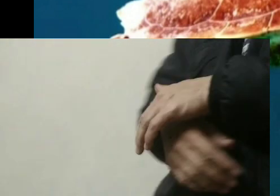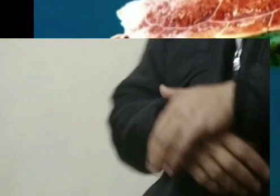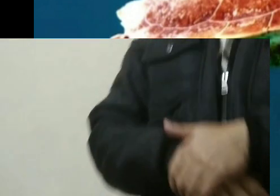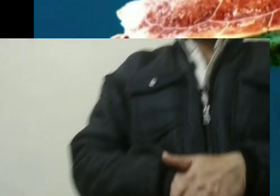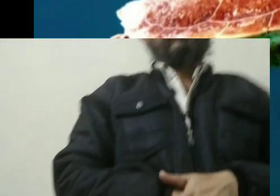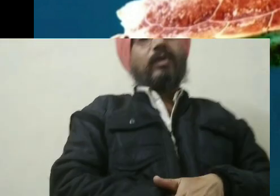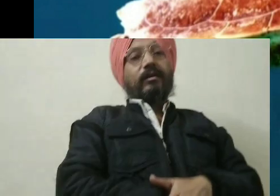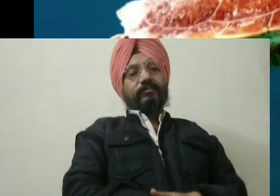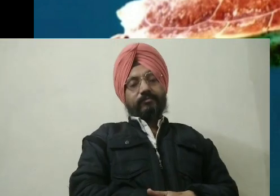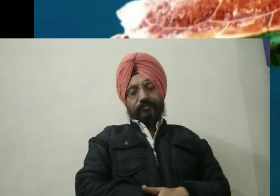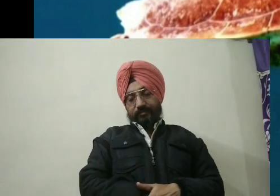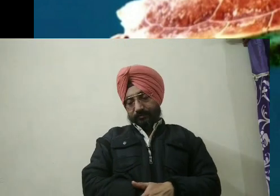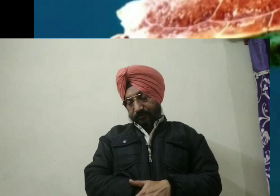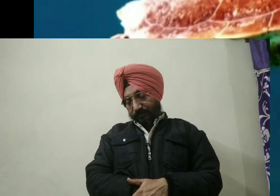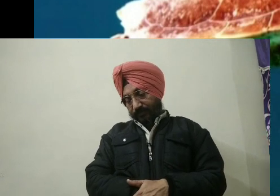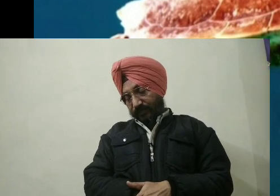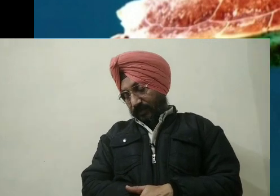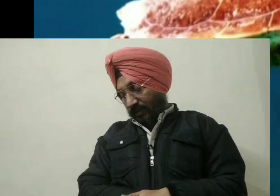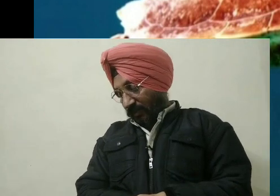कच्छुआ